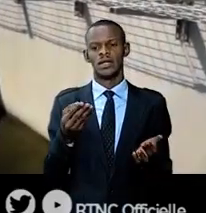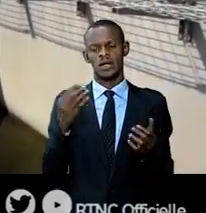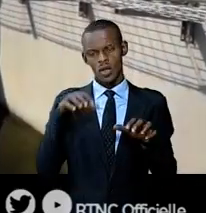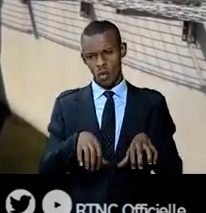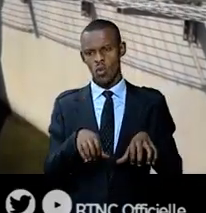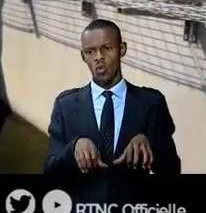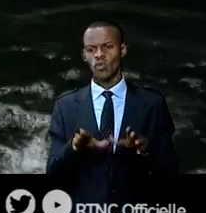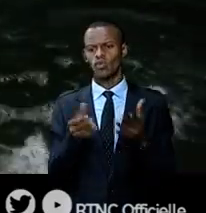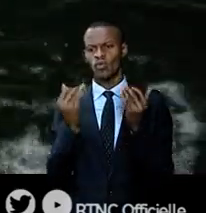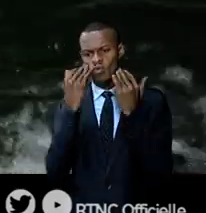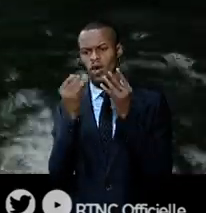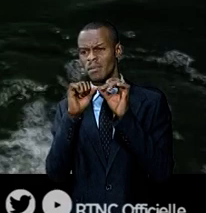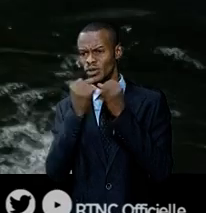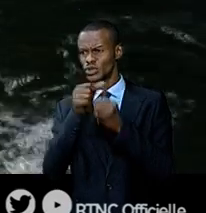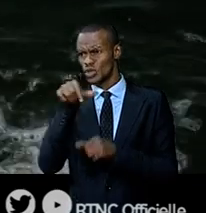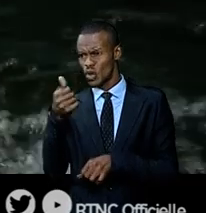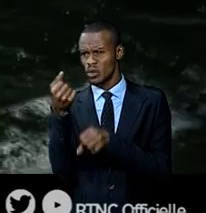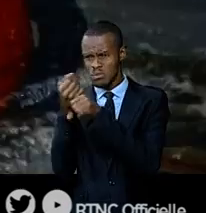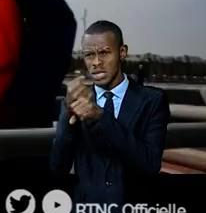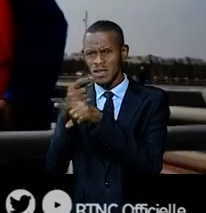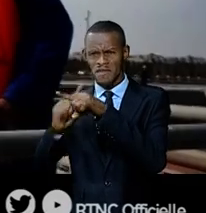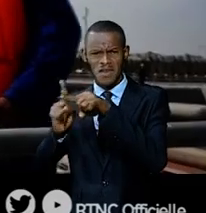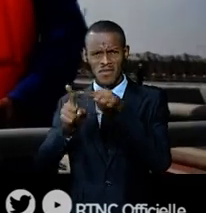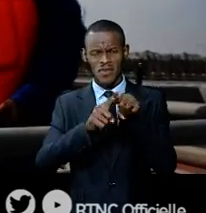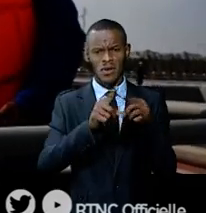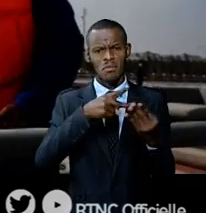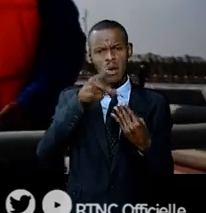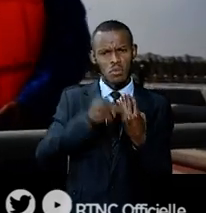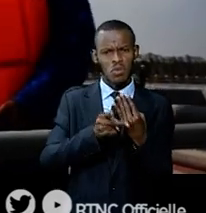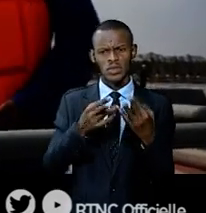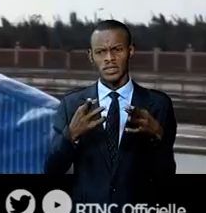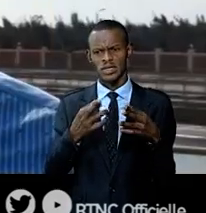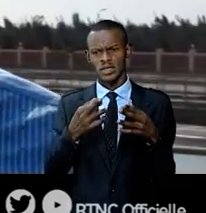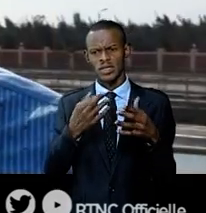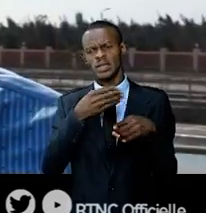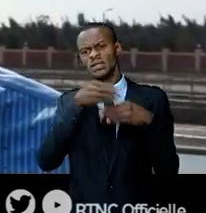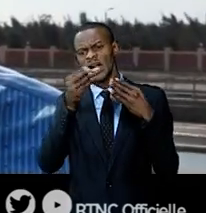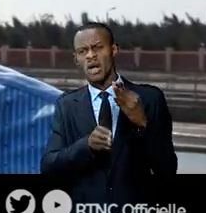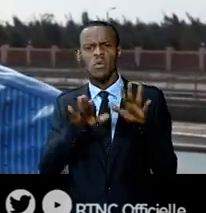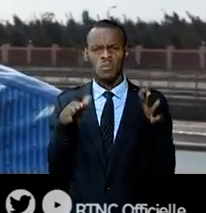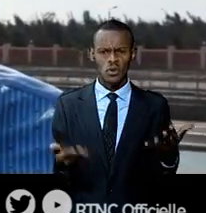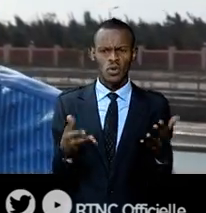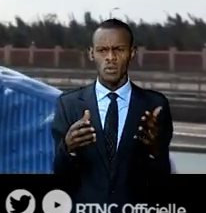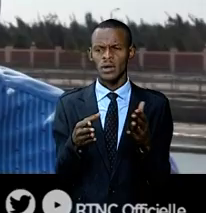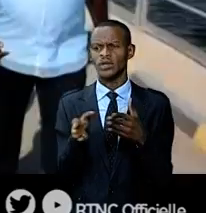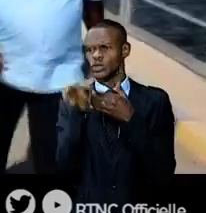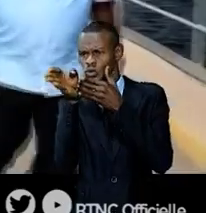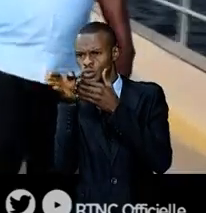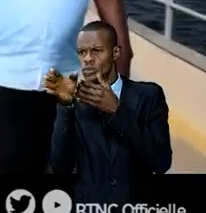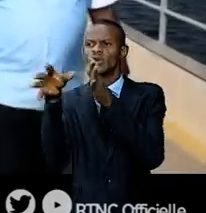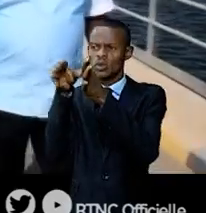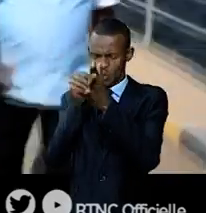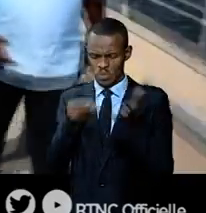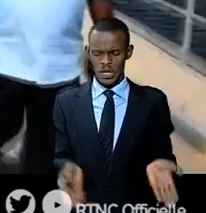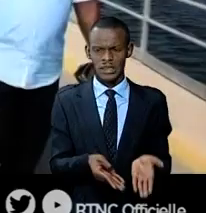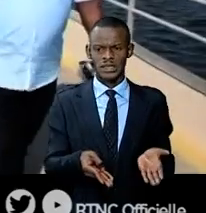des entreprises égyptiennes présentes pour la réalisation de projets, pour la réalisation de plusieurs projets d'infrastructure. Afin de s'acquérir de la capacité opérationnelle